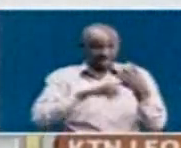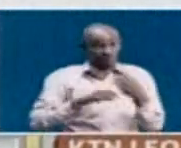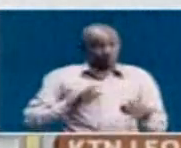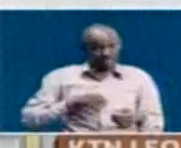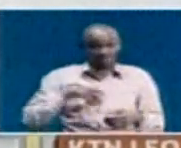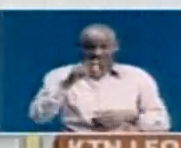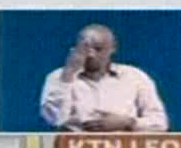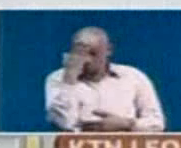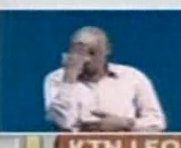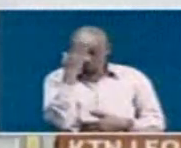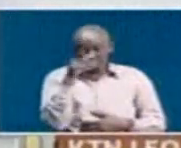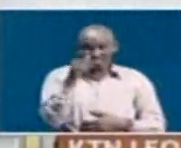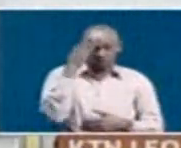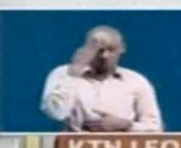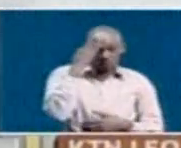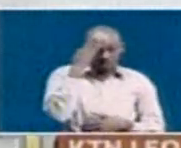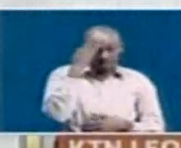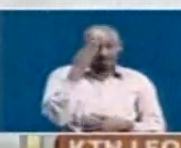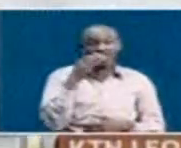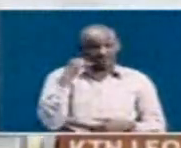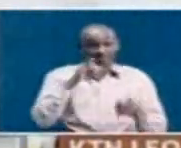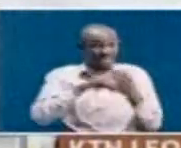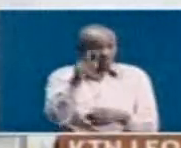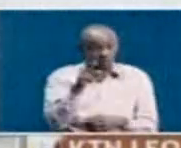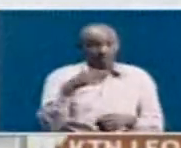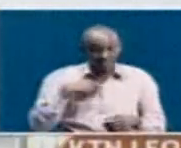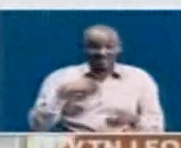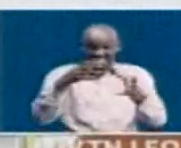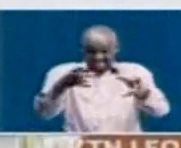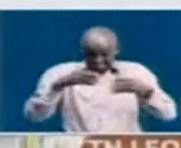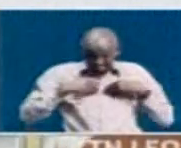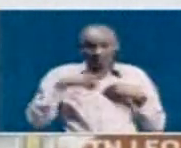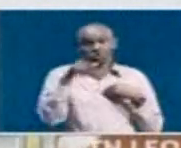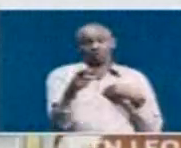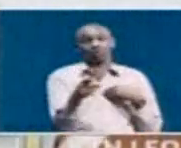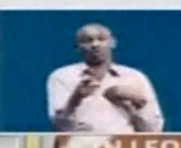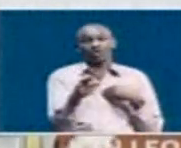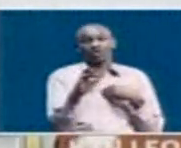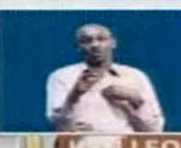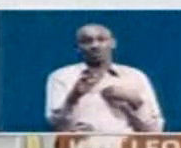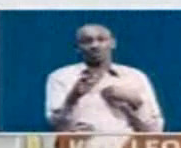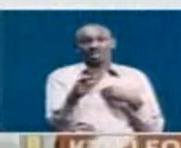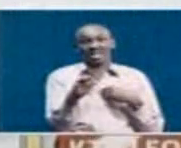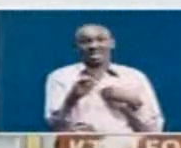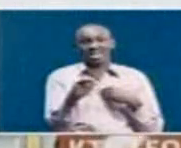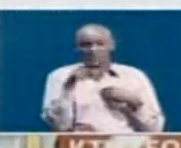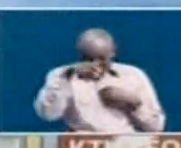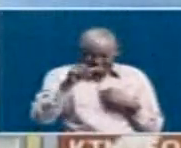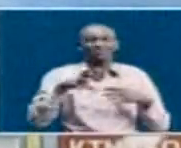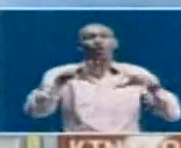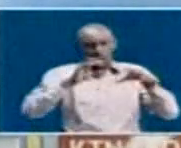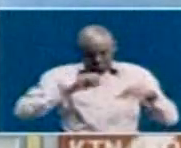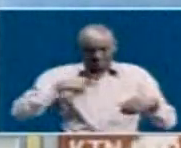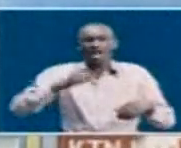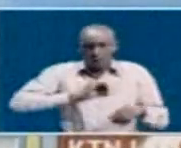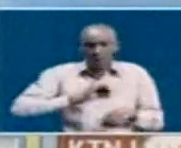kuna hii hulka ya kiume inayosema nikikuoa wewe basi mimi nakuchukua wewe kama moja kwa moja nakuwa kila kitu chako na kumiliki wewe.